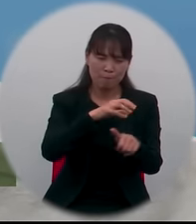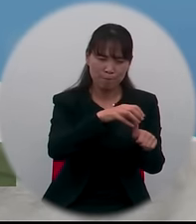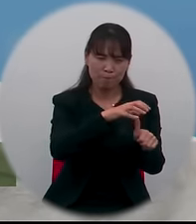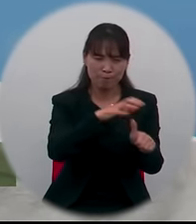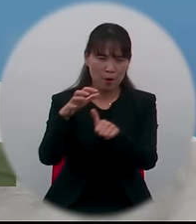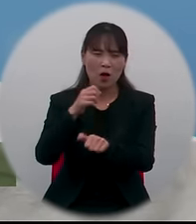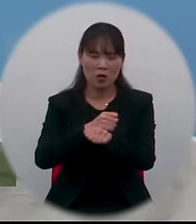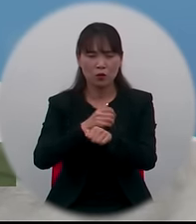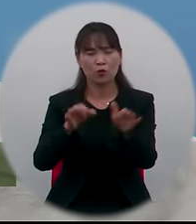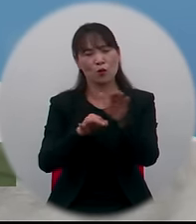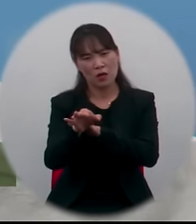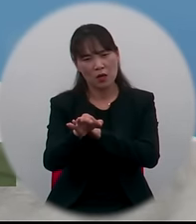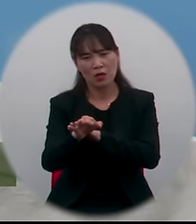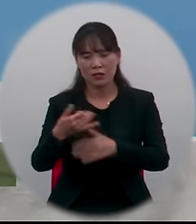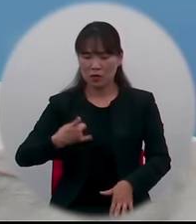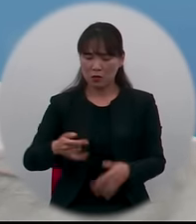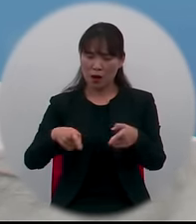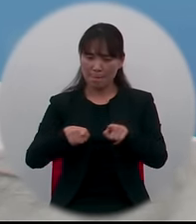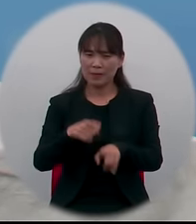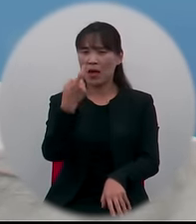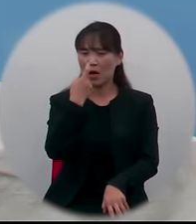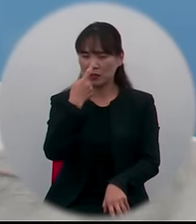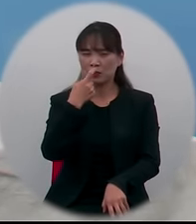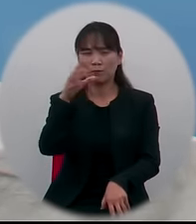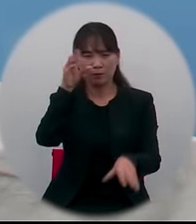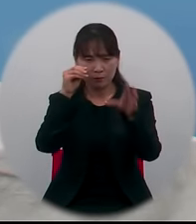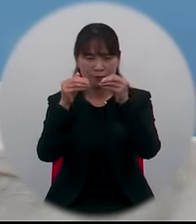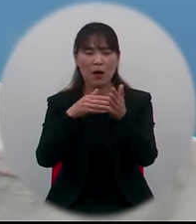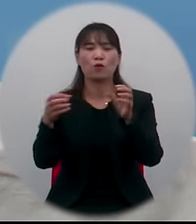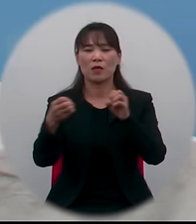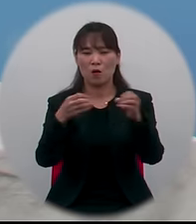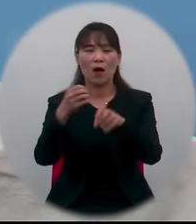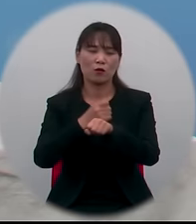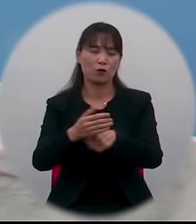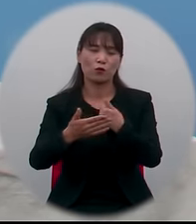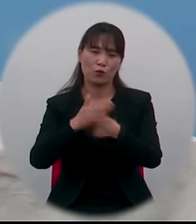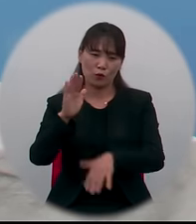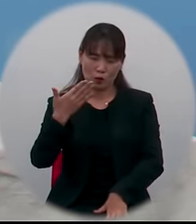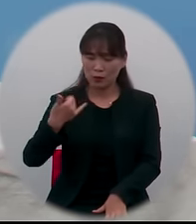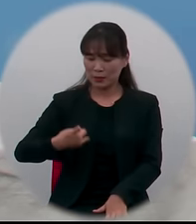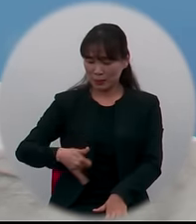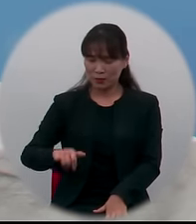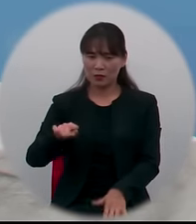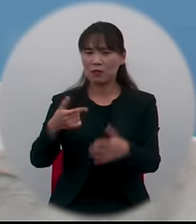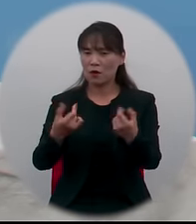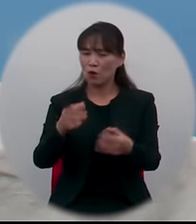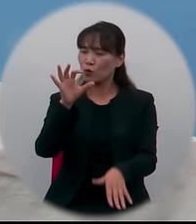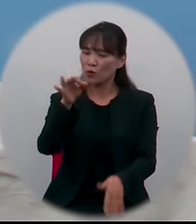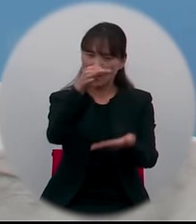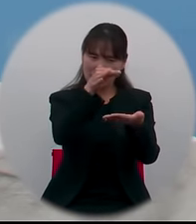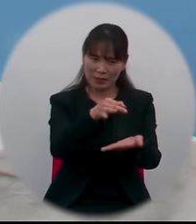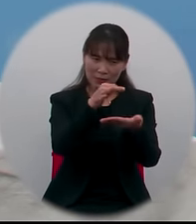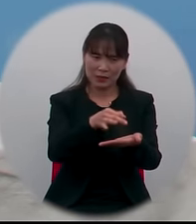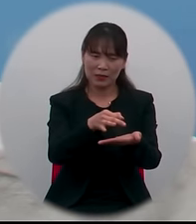악용을 해 가지고 돈을 쓰게 만드는지 이런 것들을 자녀들과 함께 학습하시고 대화를 해 보시는 것도 매우 큰 도움이 되고요 그리고